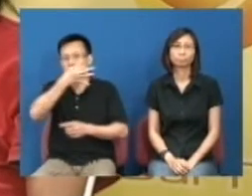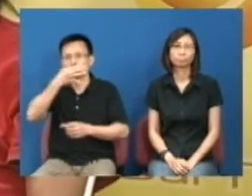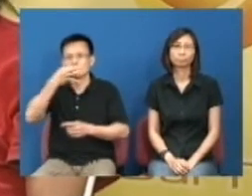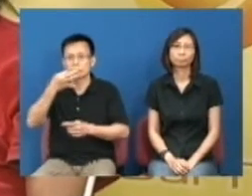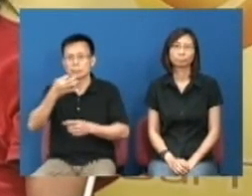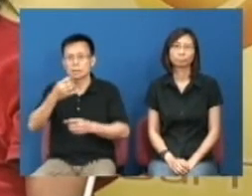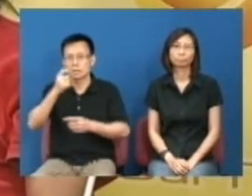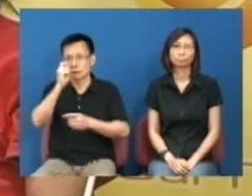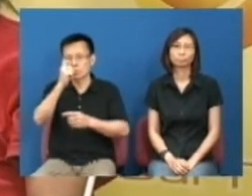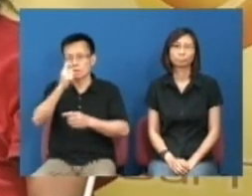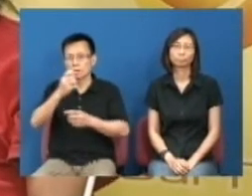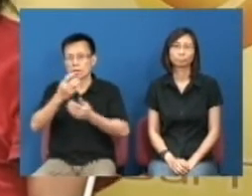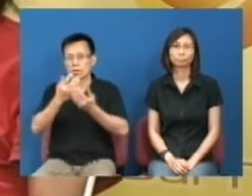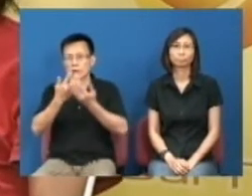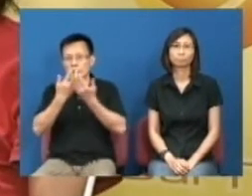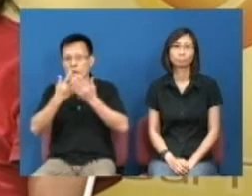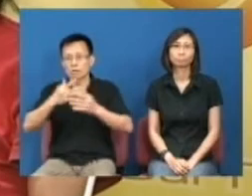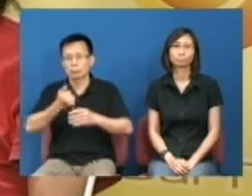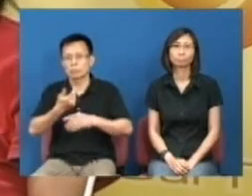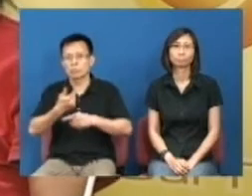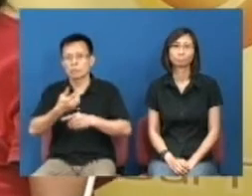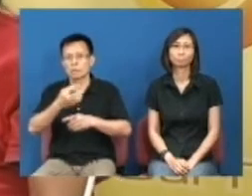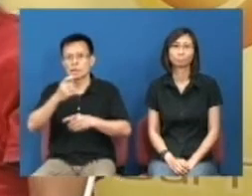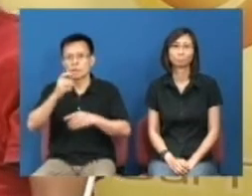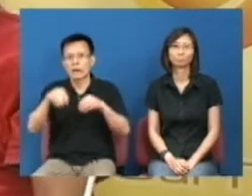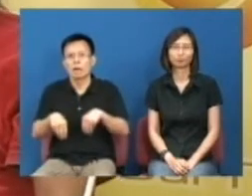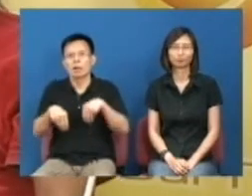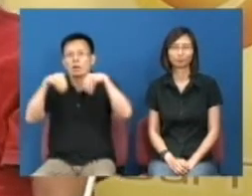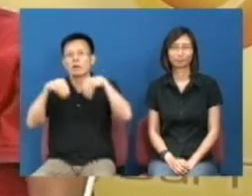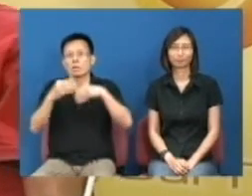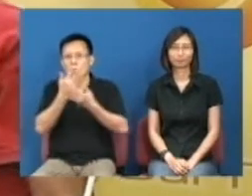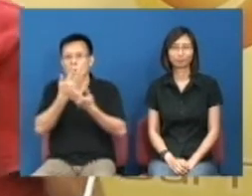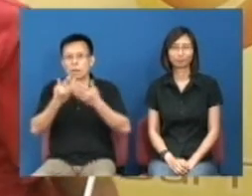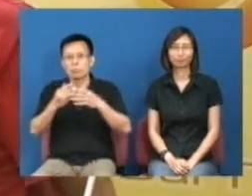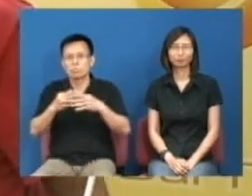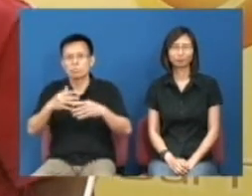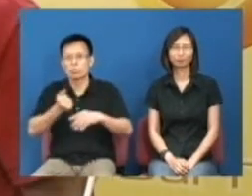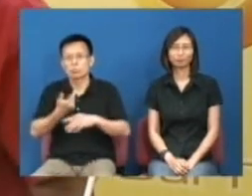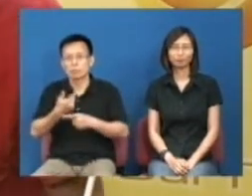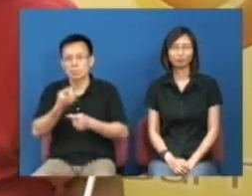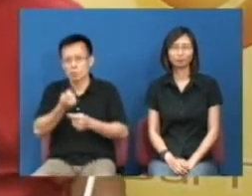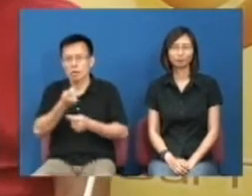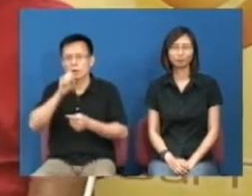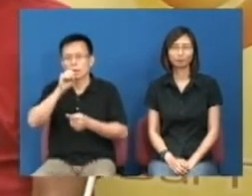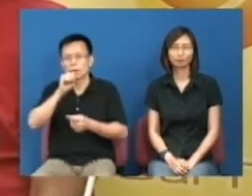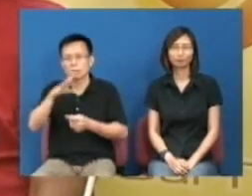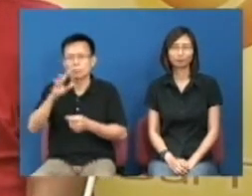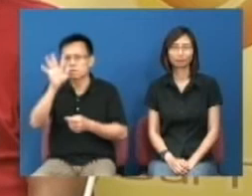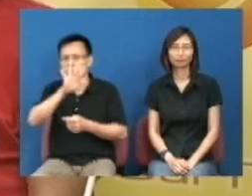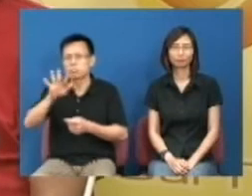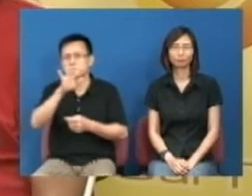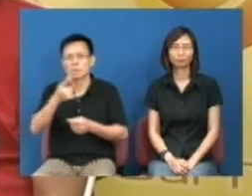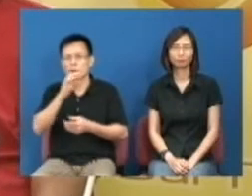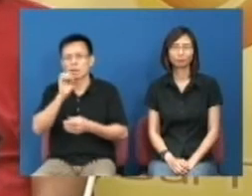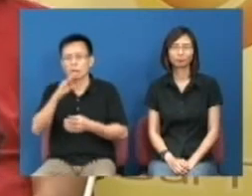長，那九校長，你喂連咁簡單的事你都講不清楚喎，你佢講五四佢可能清楚